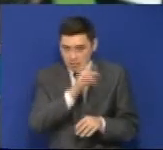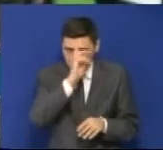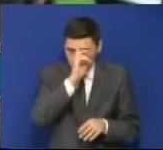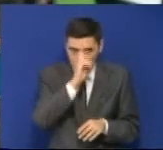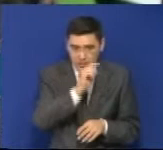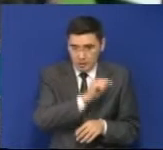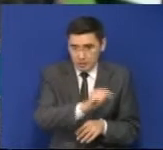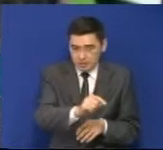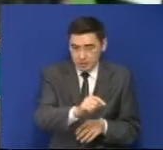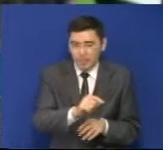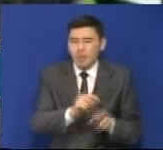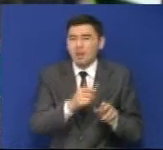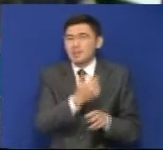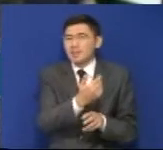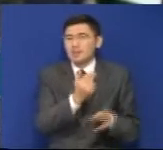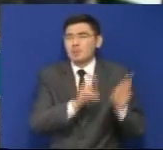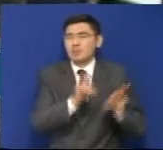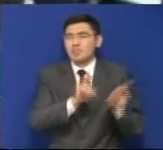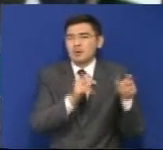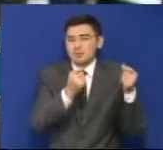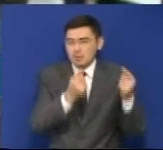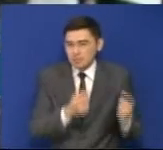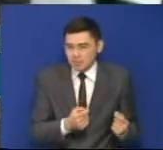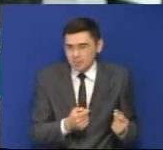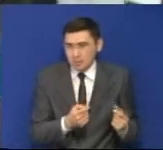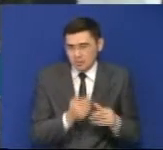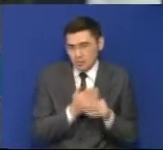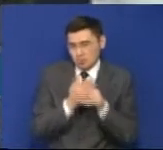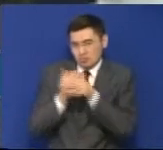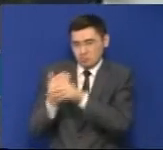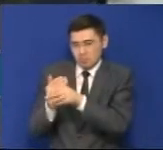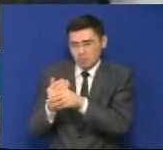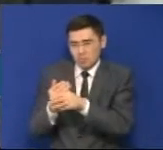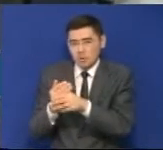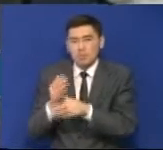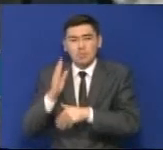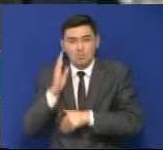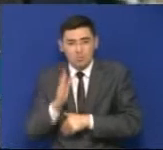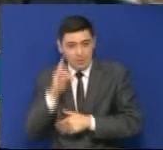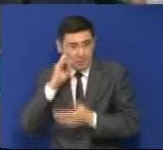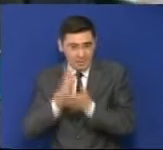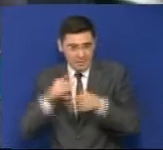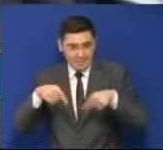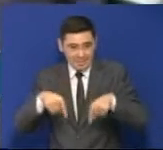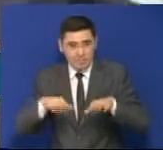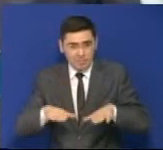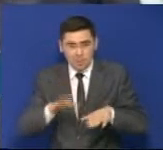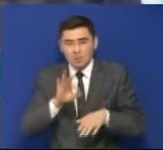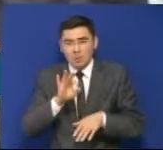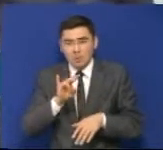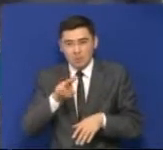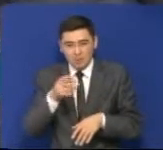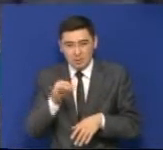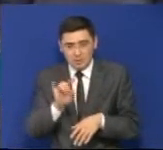қызметтердің стандартына сәйкес осы көмек алу, яғни осы жерде онлайн режимде